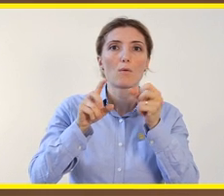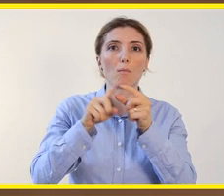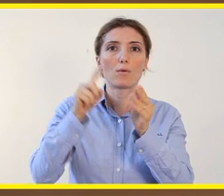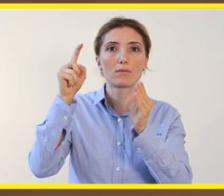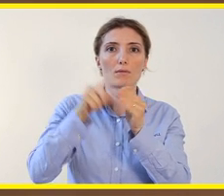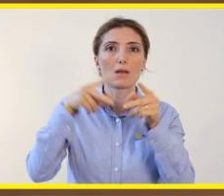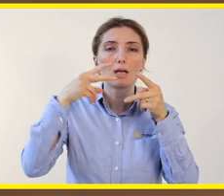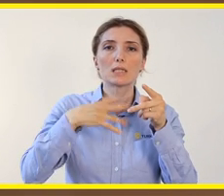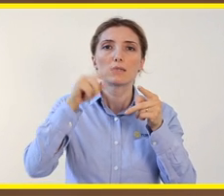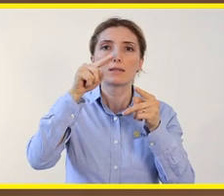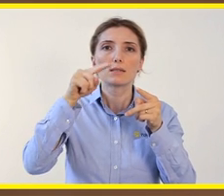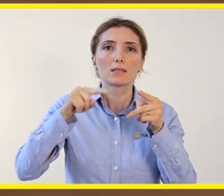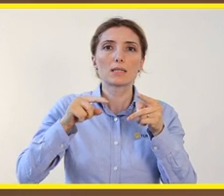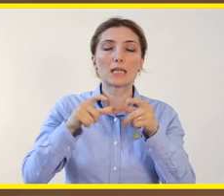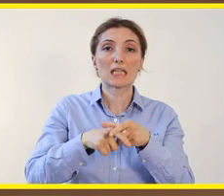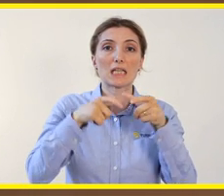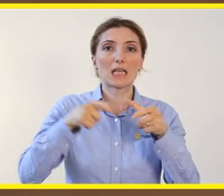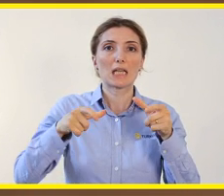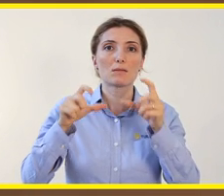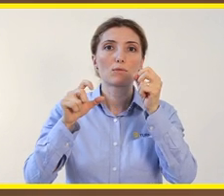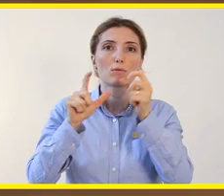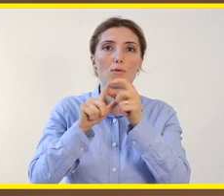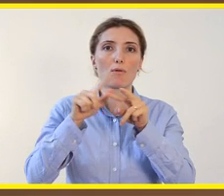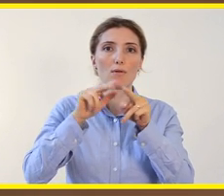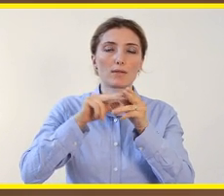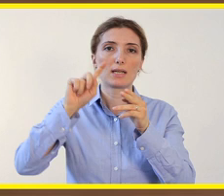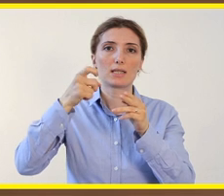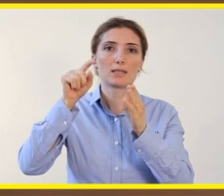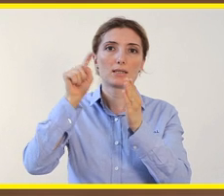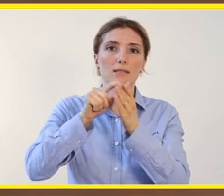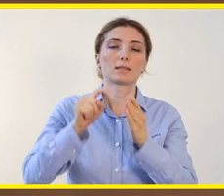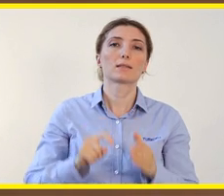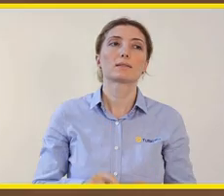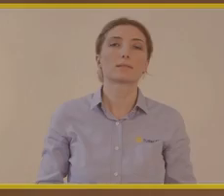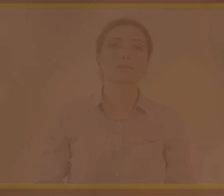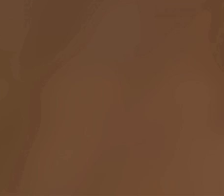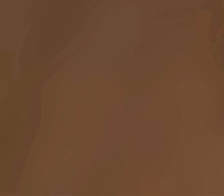tuşunu tıklayarak açılan seçenekler arasından gelişmiş odaklamayı seçin.